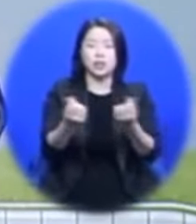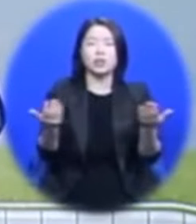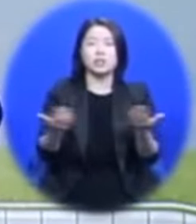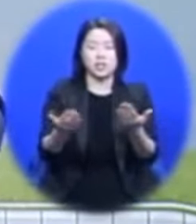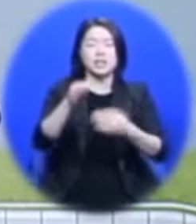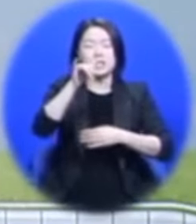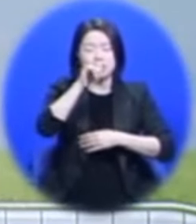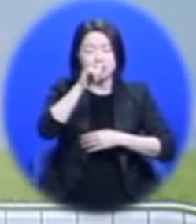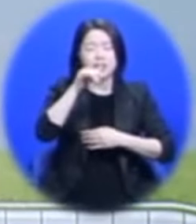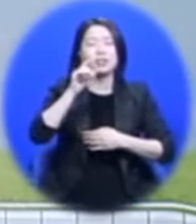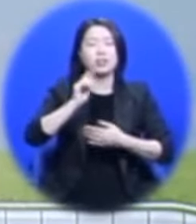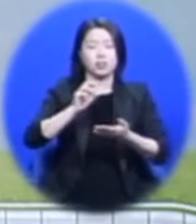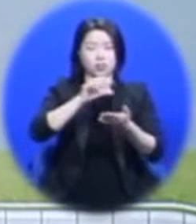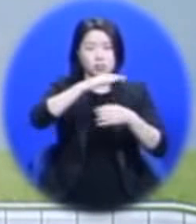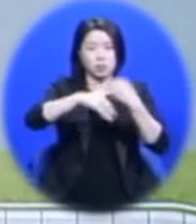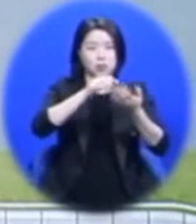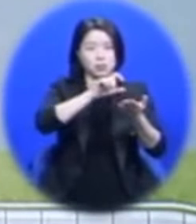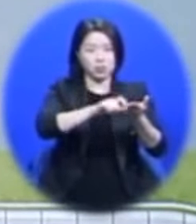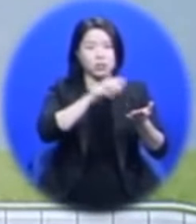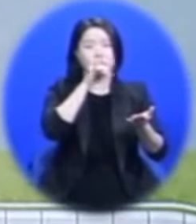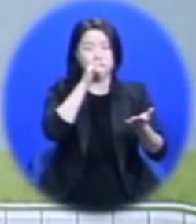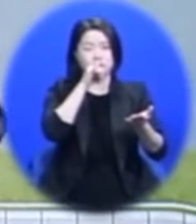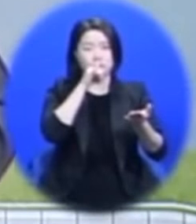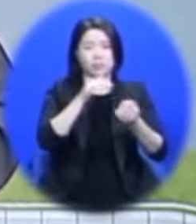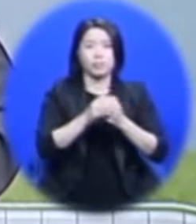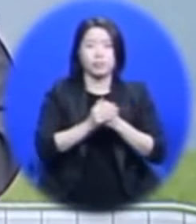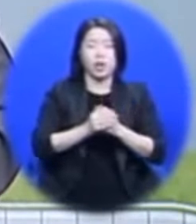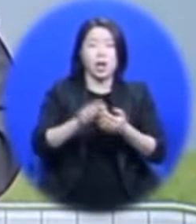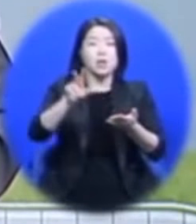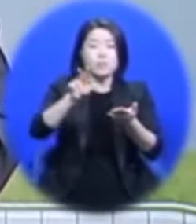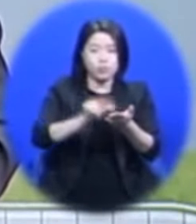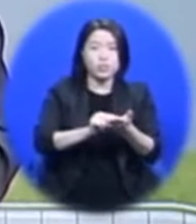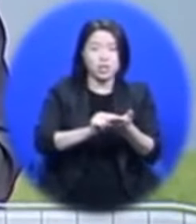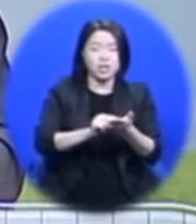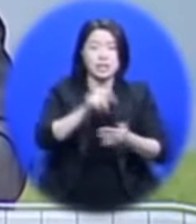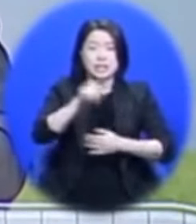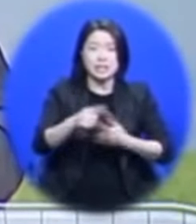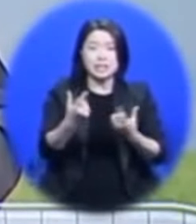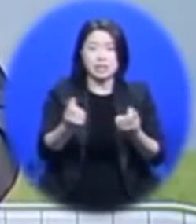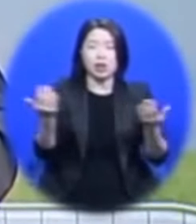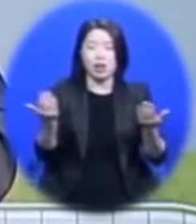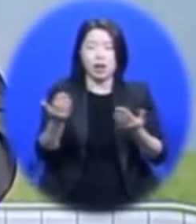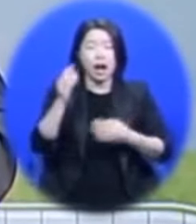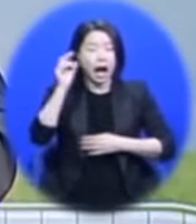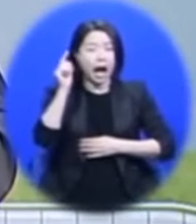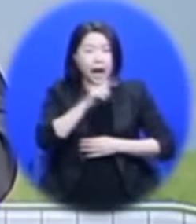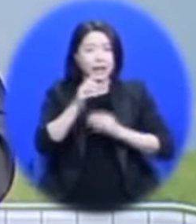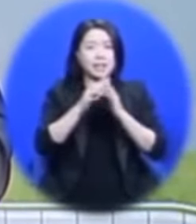있을 거라고 성경이 말하고 있잖아요. 자, 문제는 이런 악한 사람들을